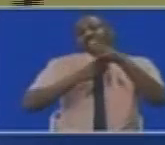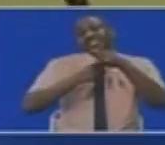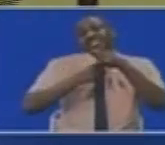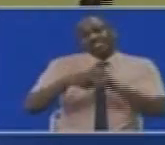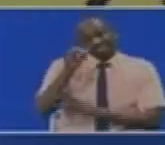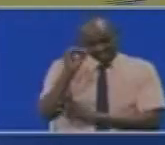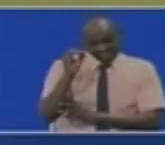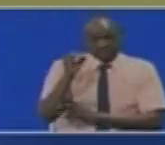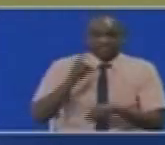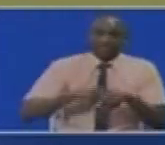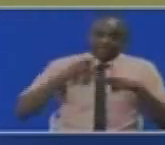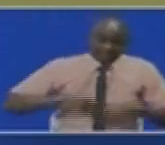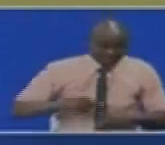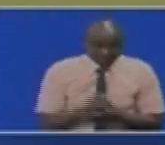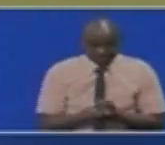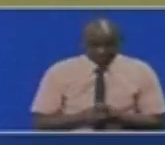muda wa mapumziko.